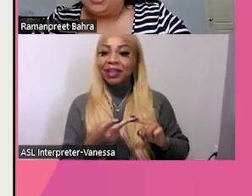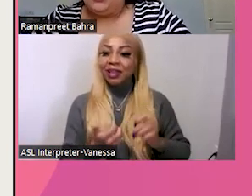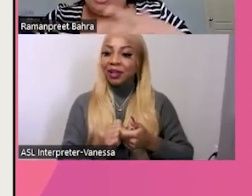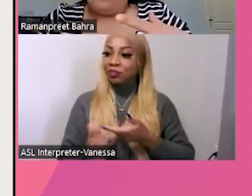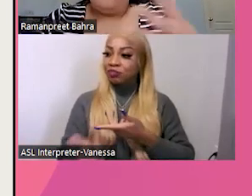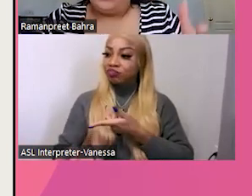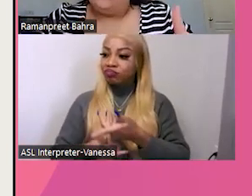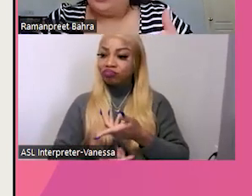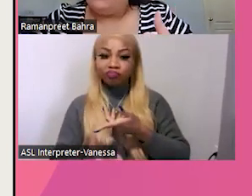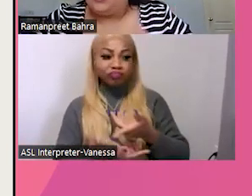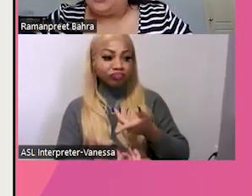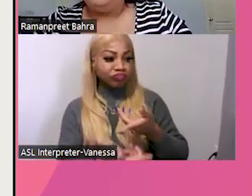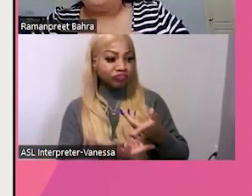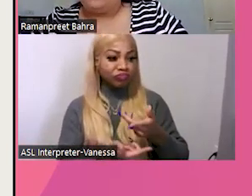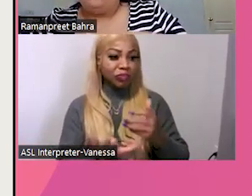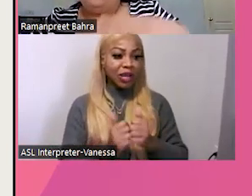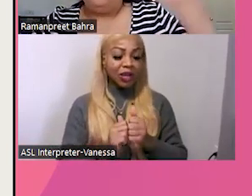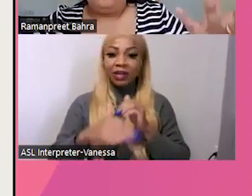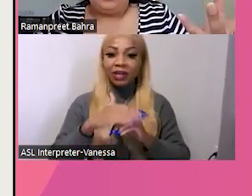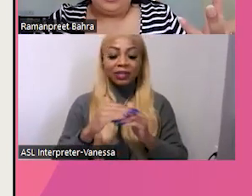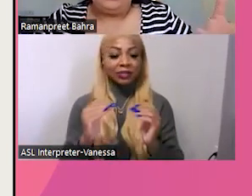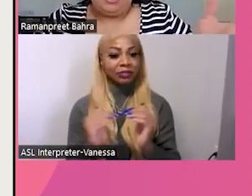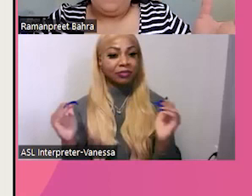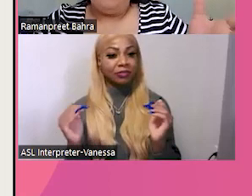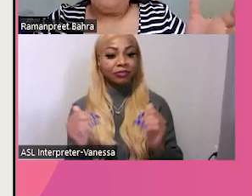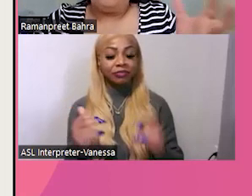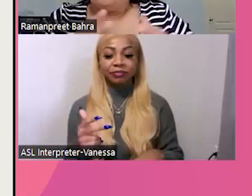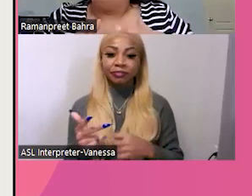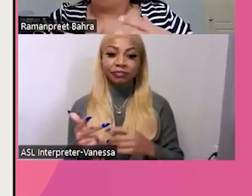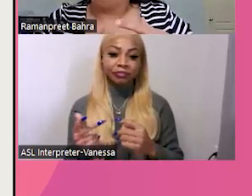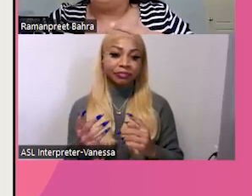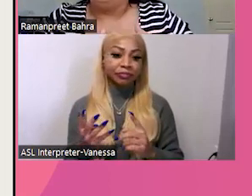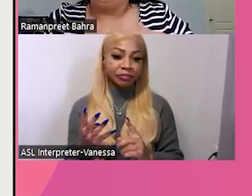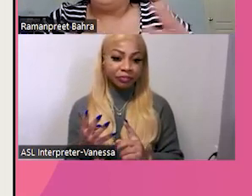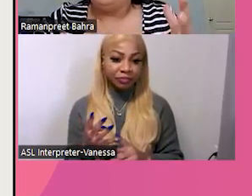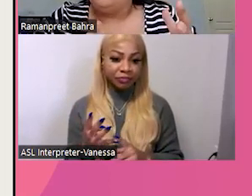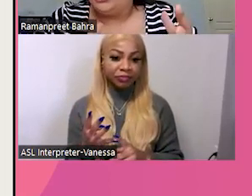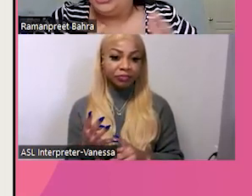la façon dont nous interagissons et dont nous voyons les injustices